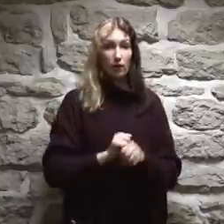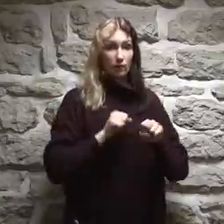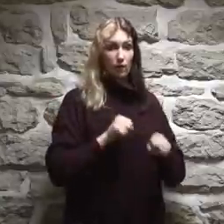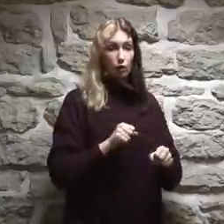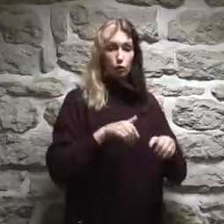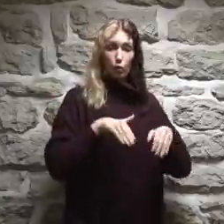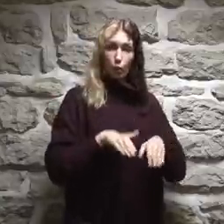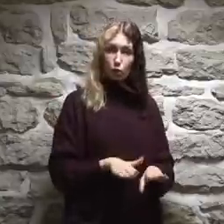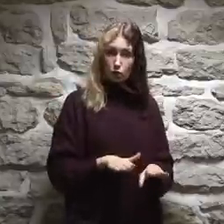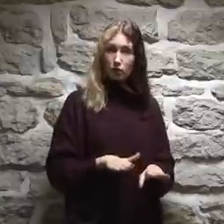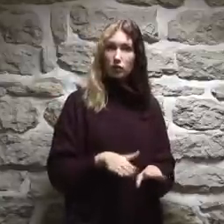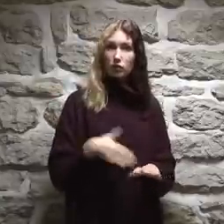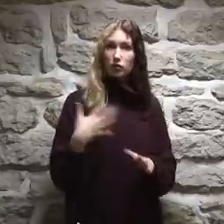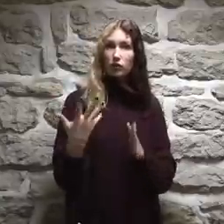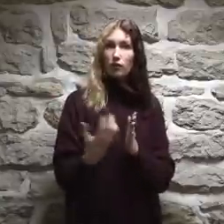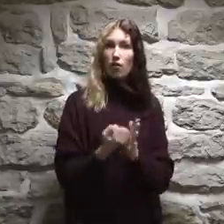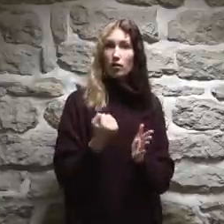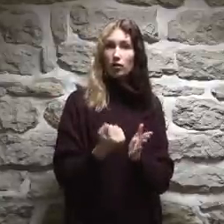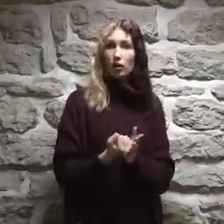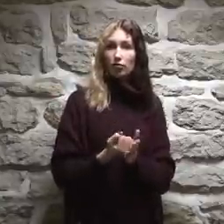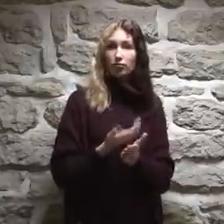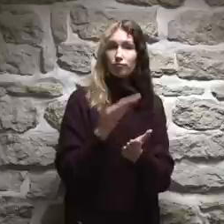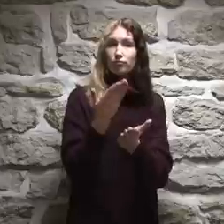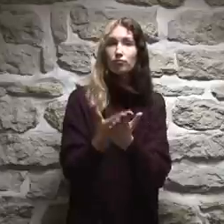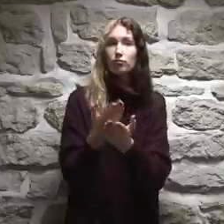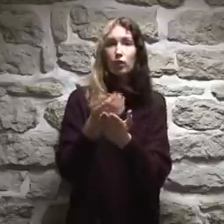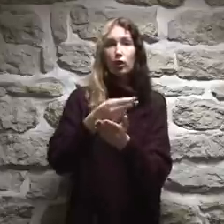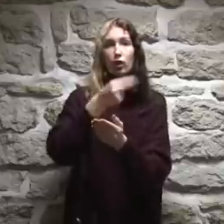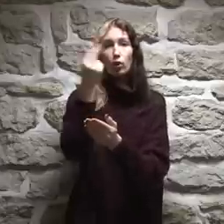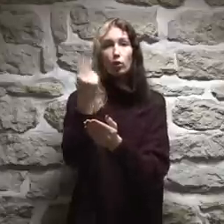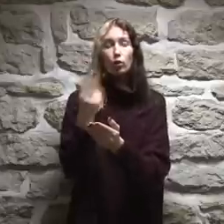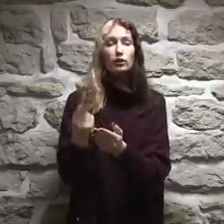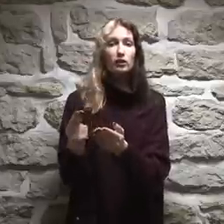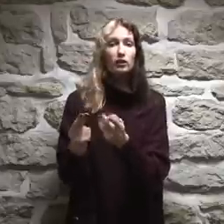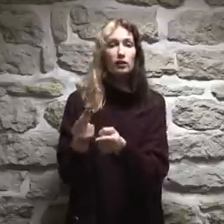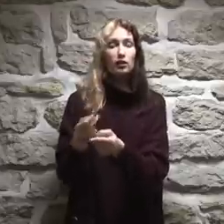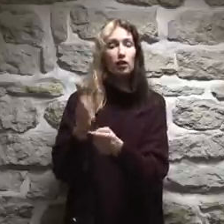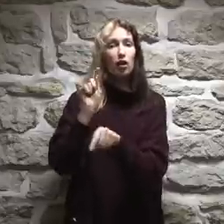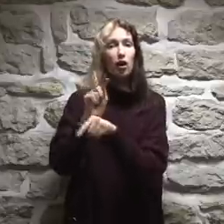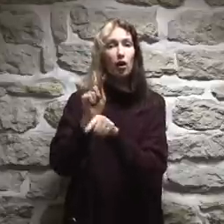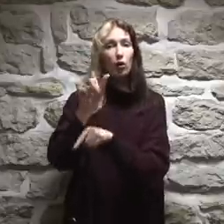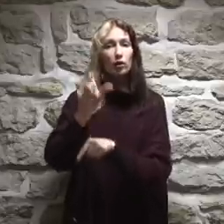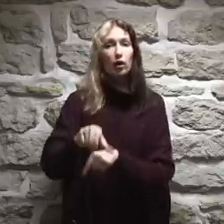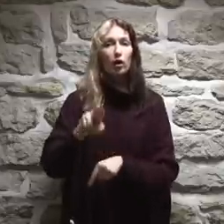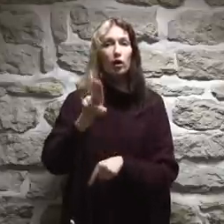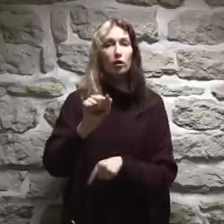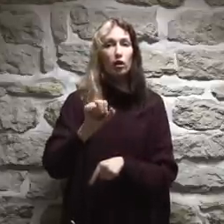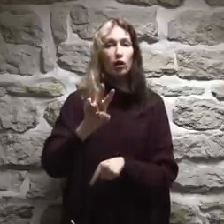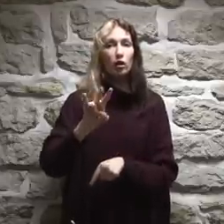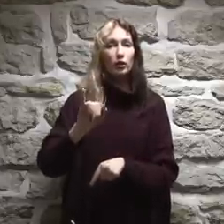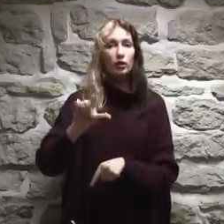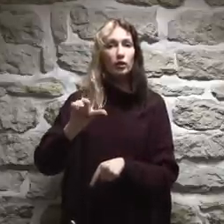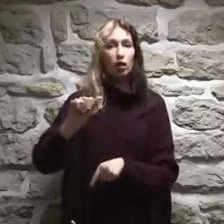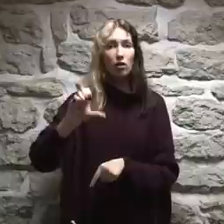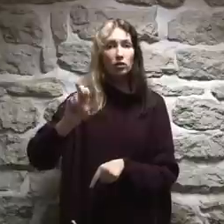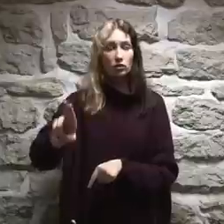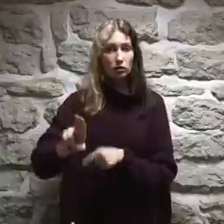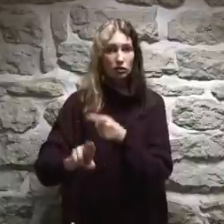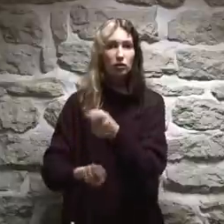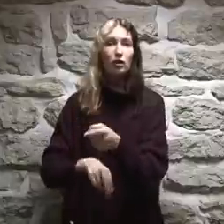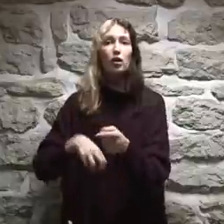valitsus anda kunstiajaloolasele Jaak Kangilaskile, arhitektuuri akustik